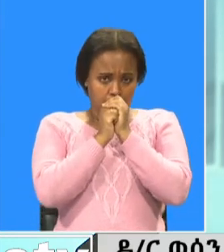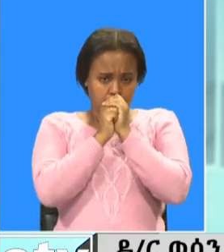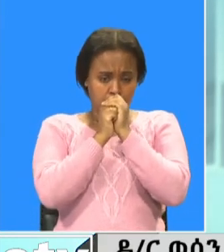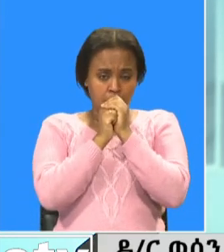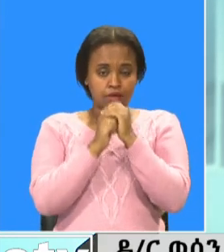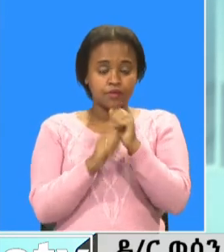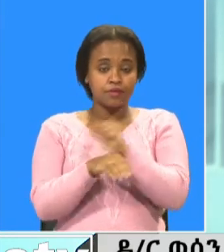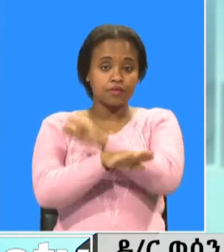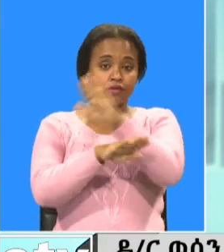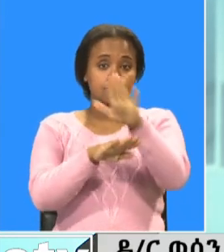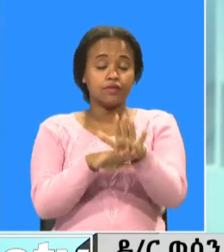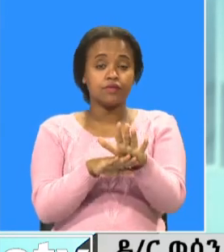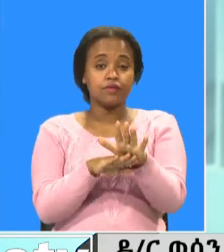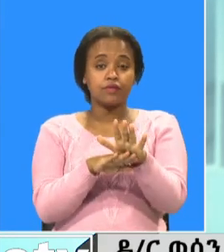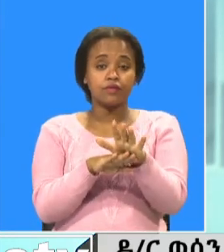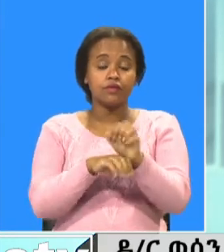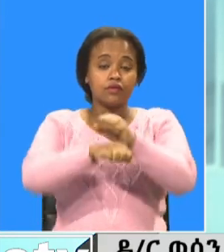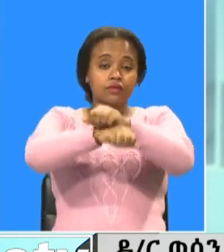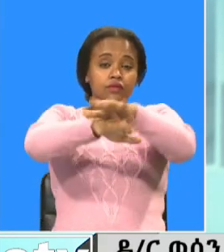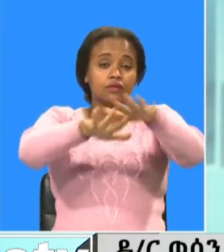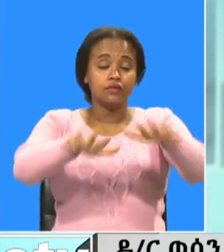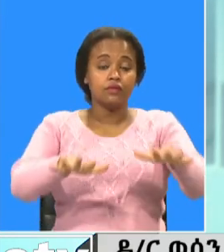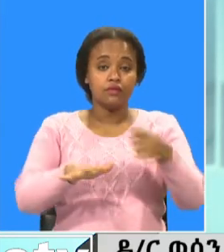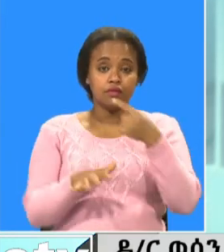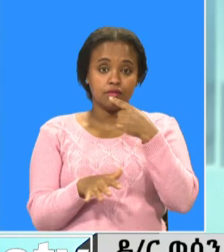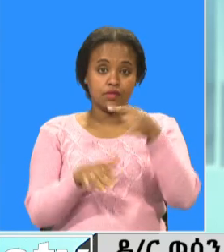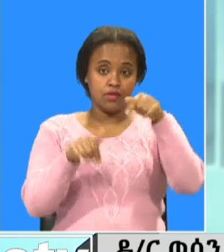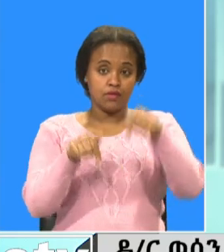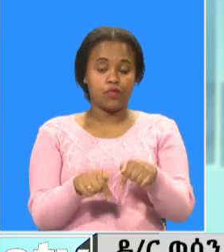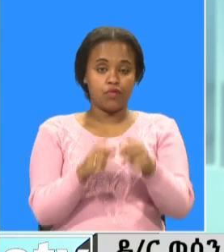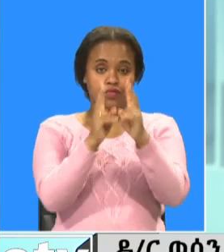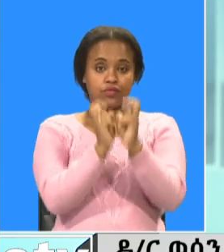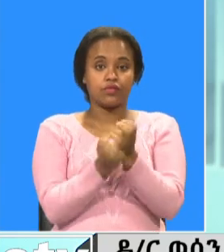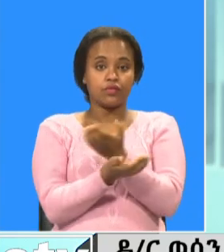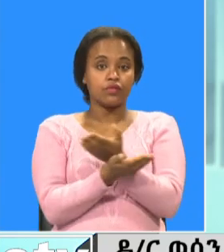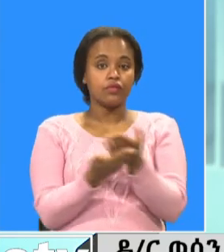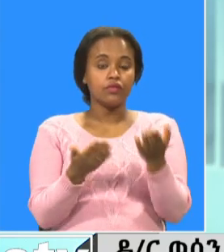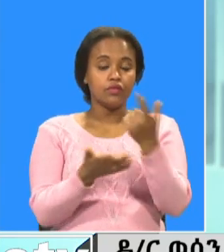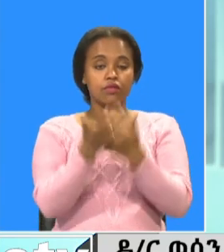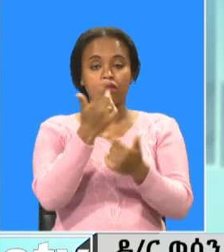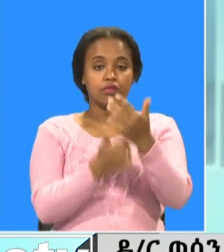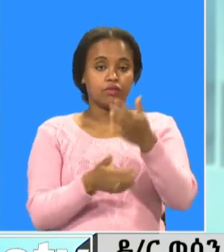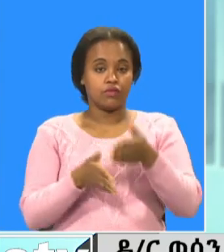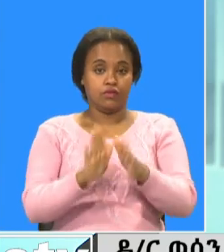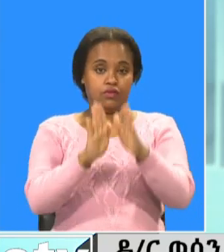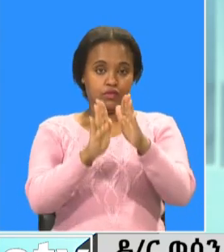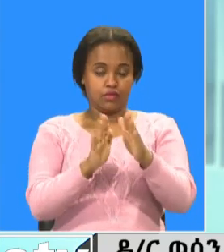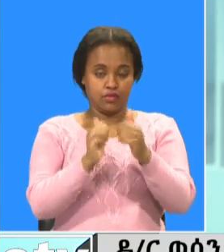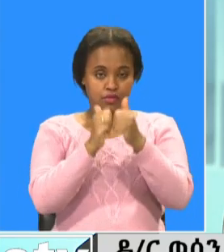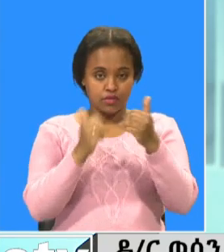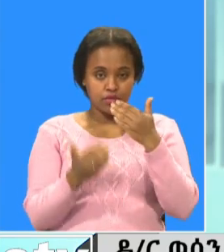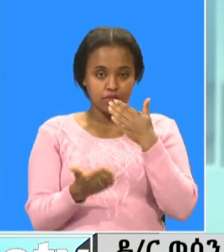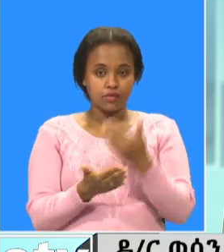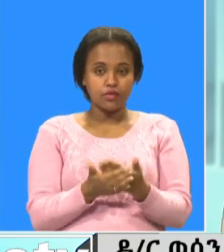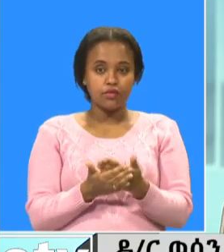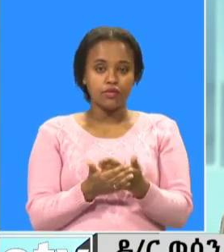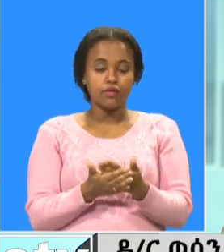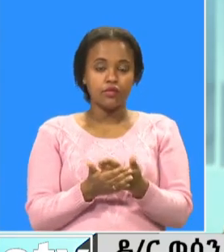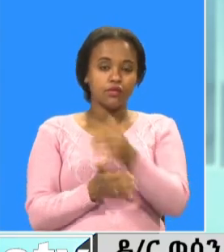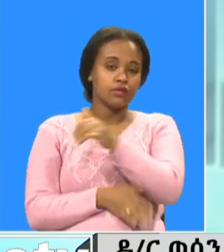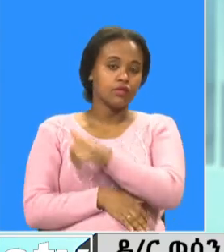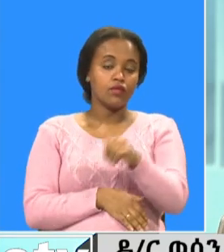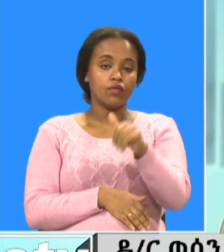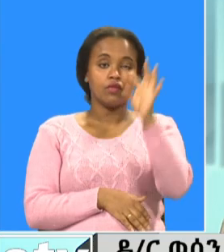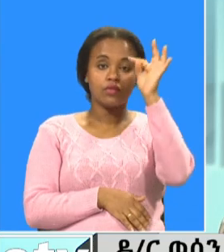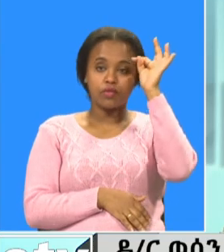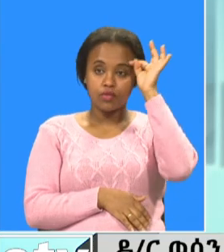እና የኮቪድ-19 ወረርሽኝ በሚል ዛሬ በዚህ ርዕሰ ጉዳይ ላይ እንድንወያይ ጊዜ ስለፈቀደ እጅግ አመሰግናለሁ። እንዲሁም ደግሞ ታሪኩ